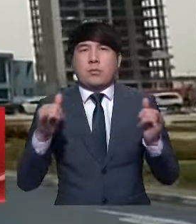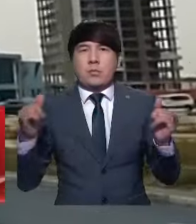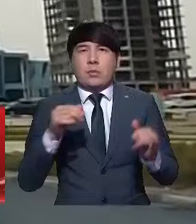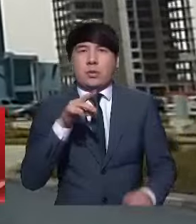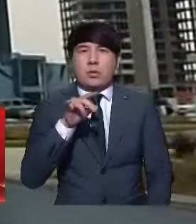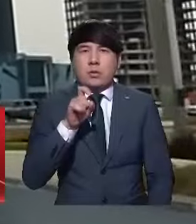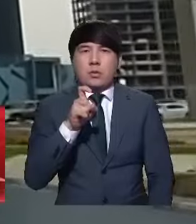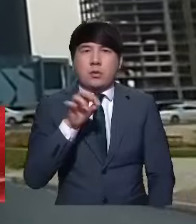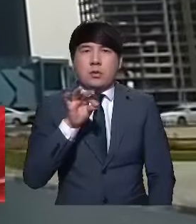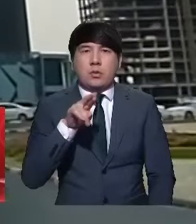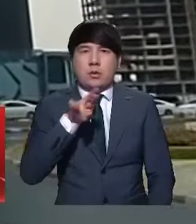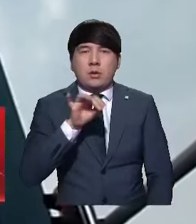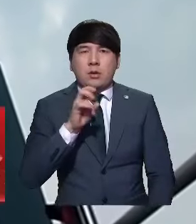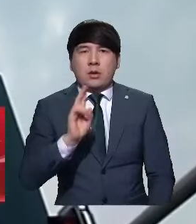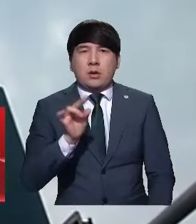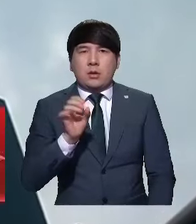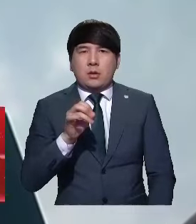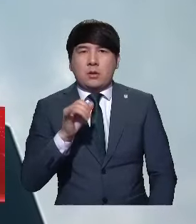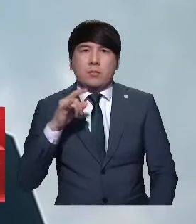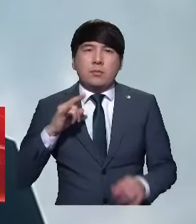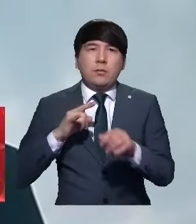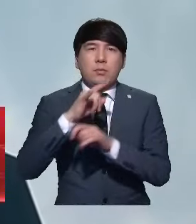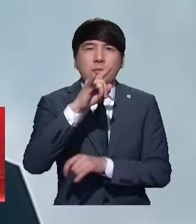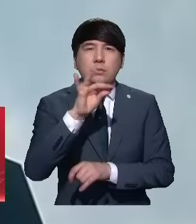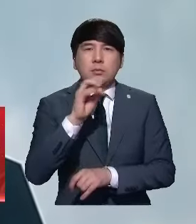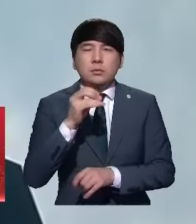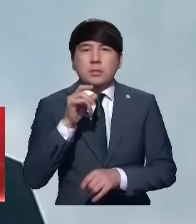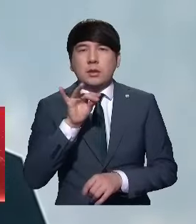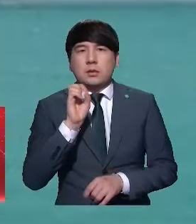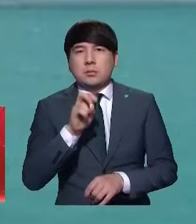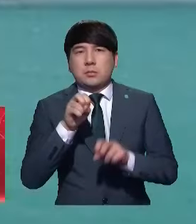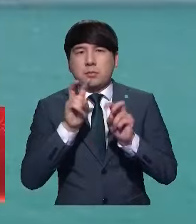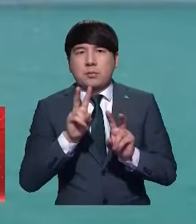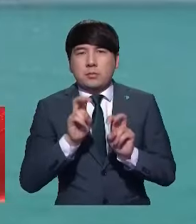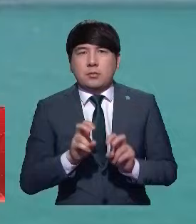Доху и применить практику Катара как авиационного хаба в мире, считает эксперт.